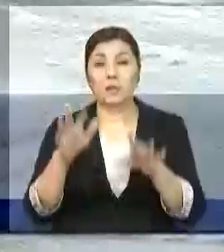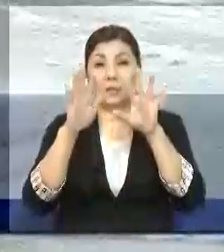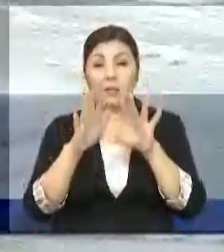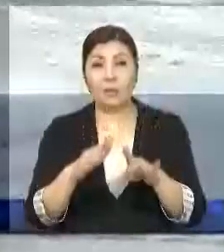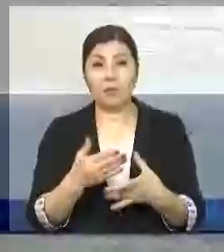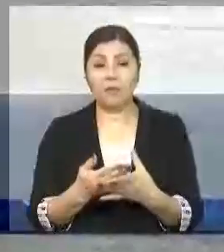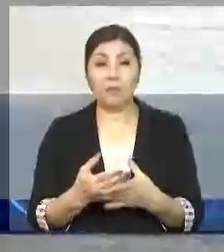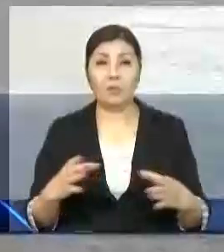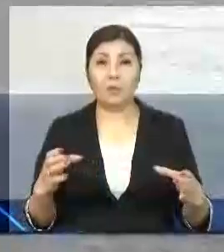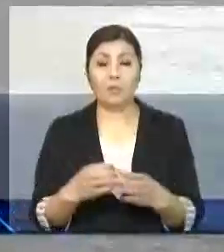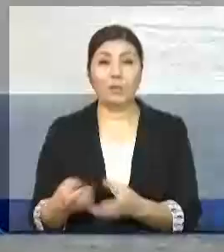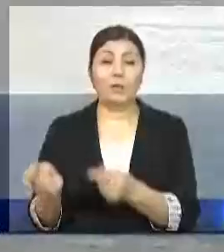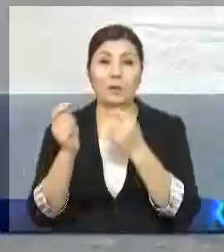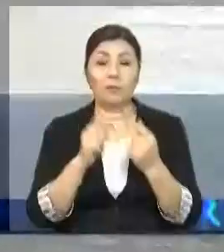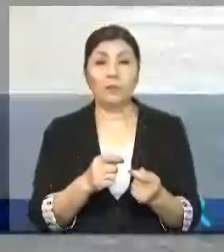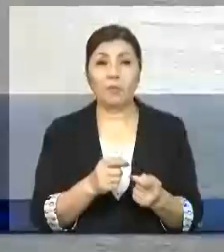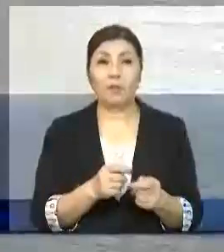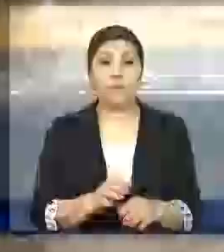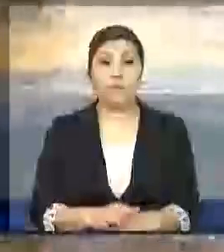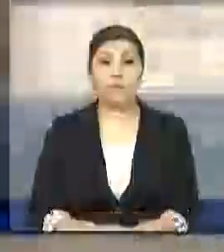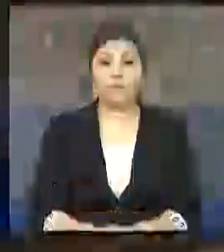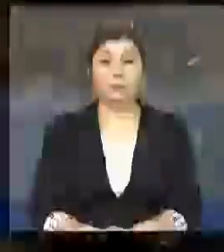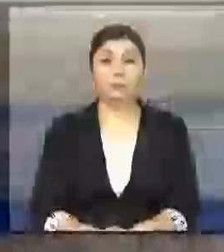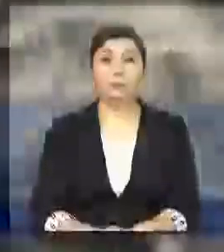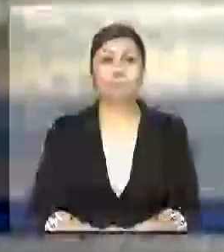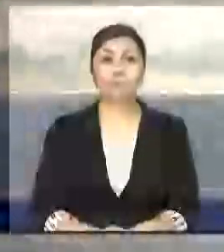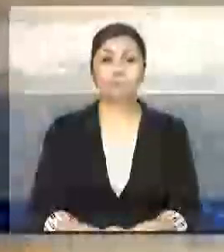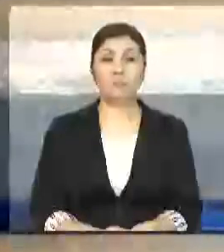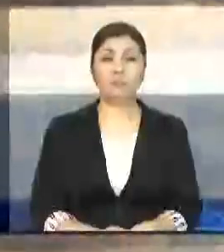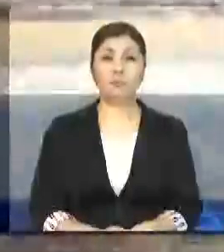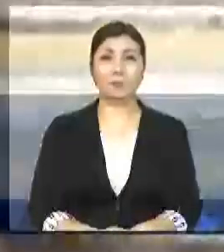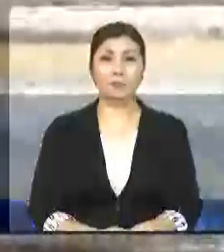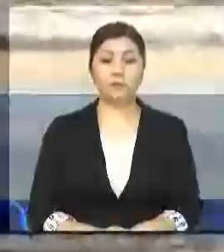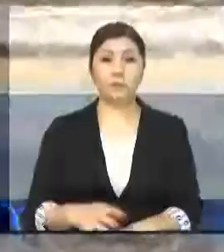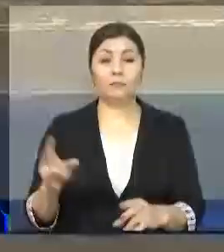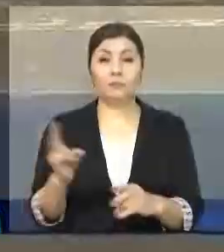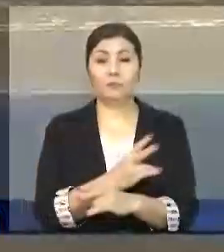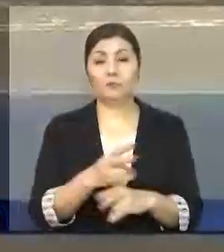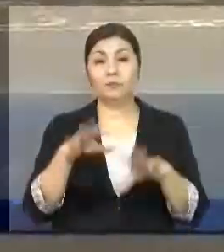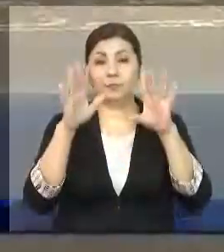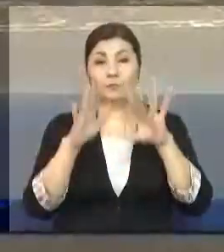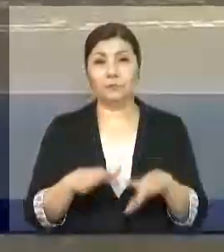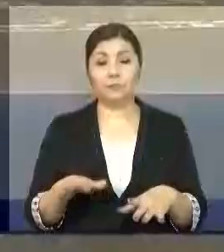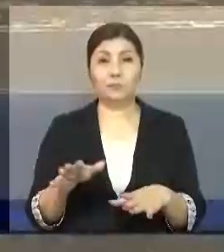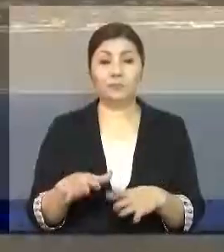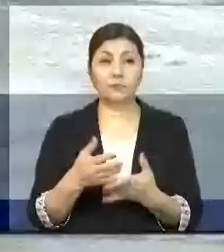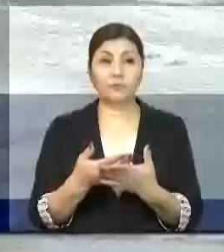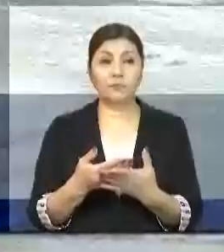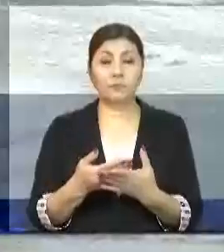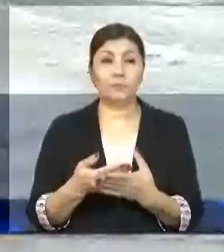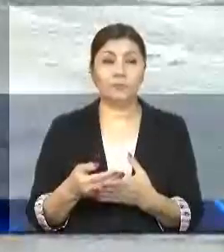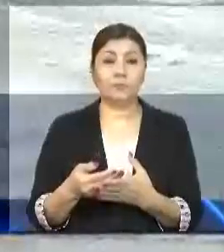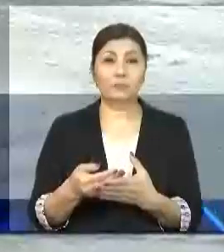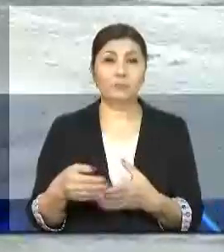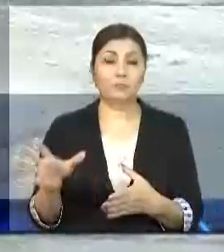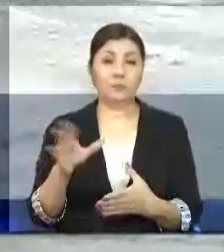қолдай бригадымен алып тастаймыз жолды жиегінде қарды. Күнімен жауған қарды барымызша халыққа таңертең